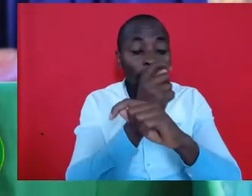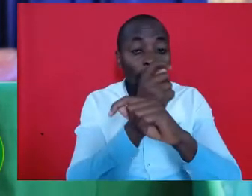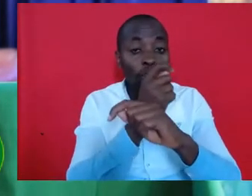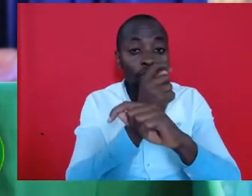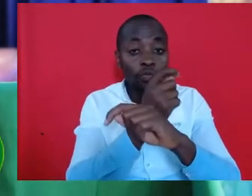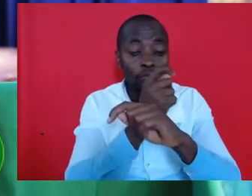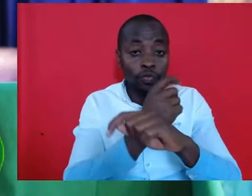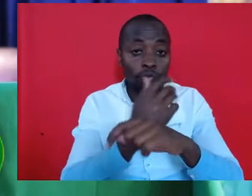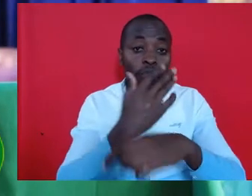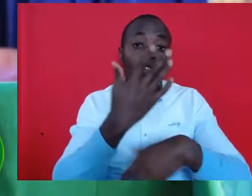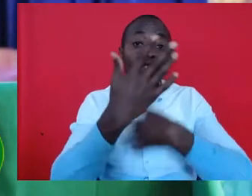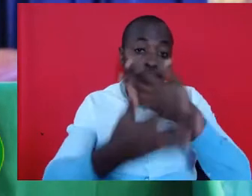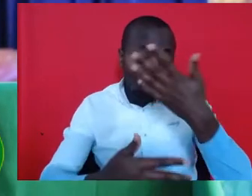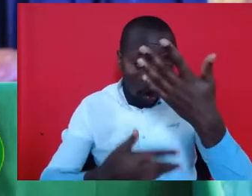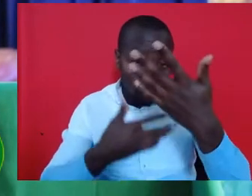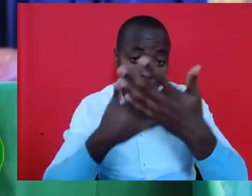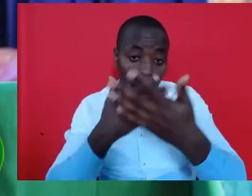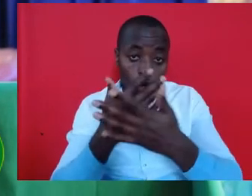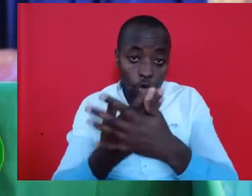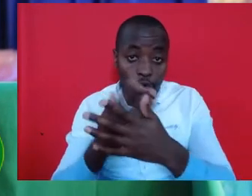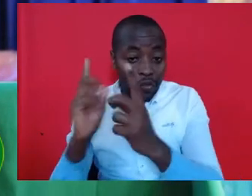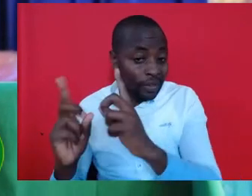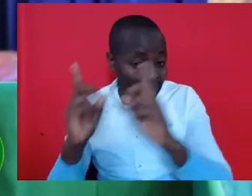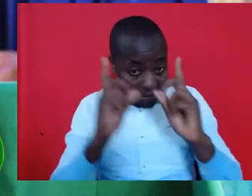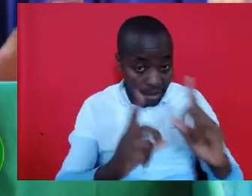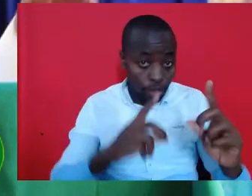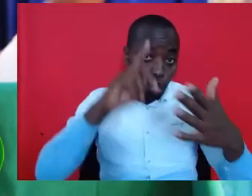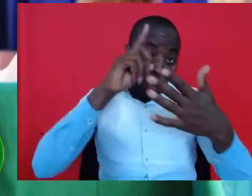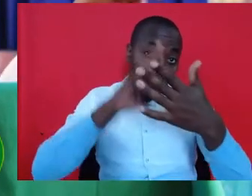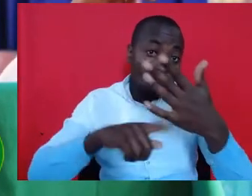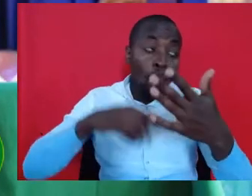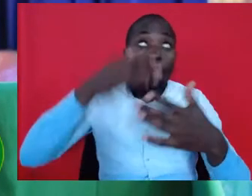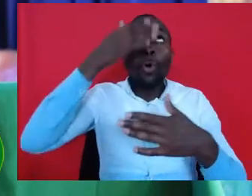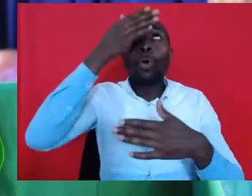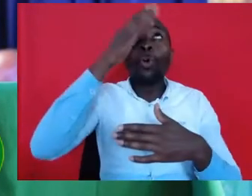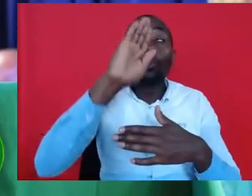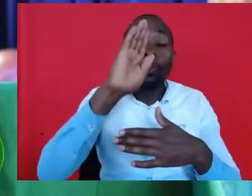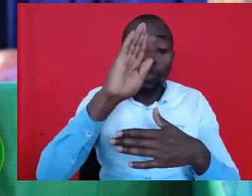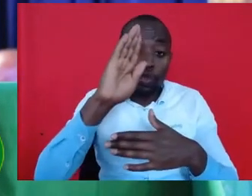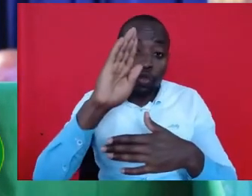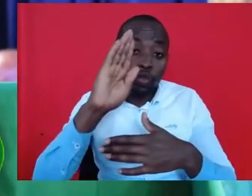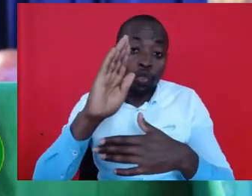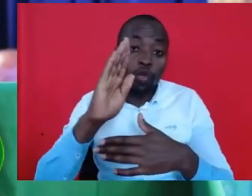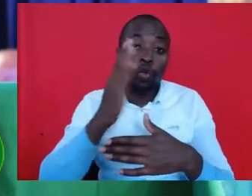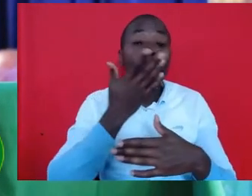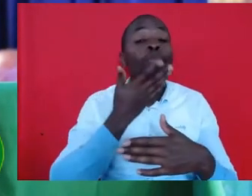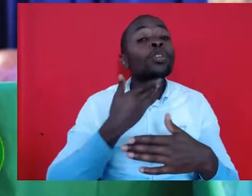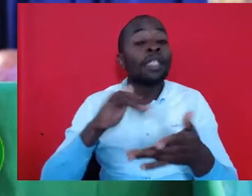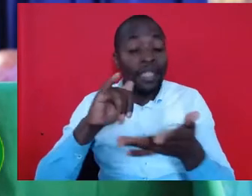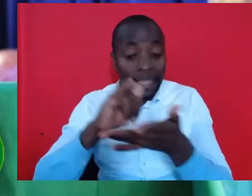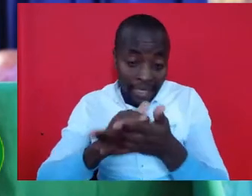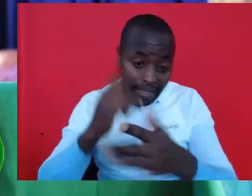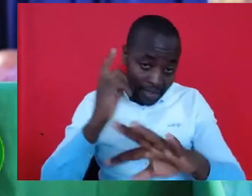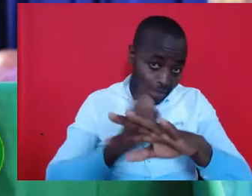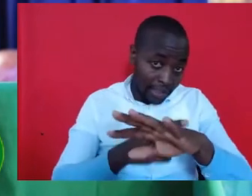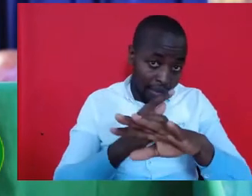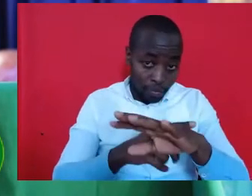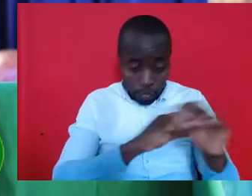Walijihusisha na mambo ambayo Mungu hakuwapeleka wakatende. Katika kurudi nyumbani